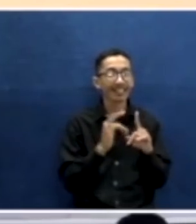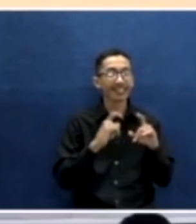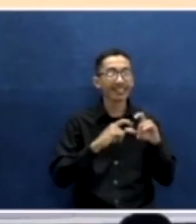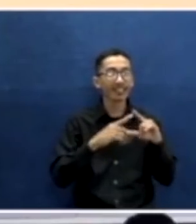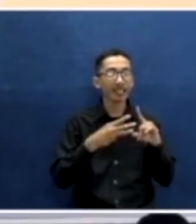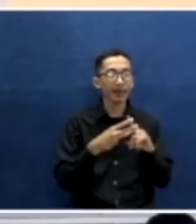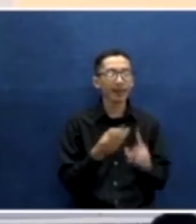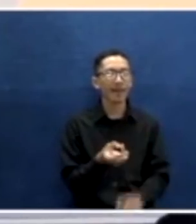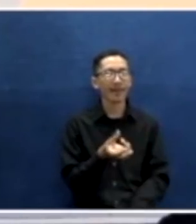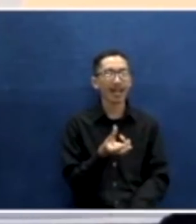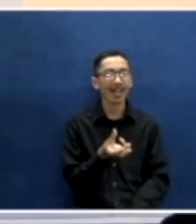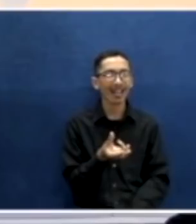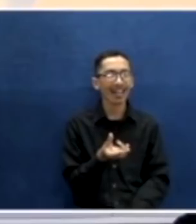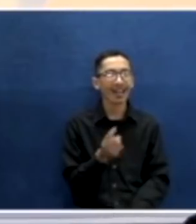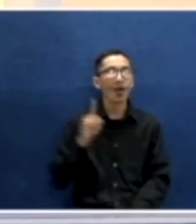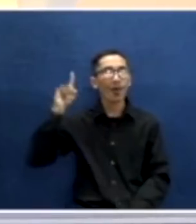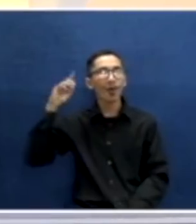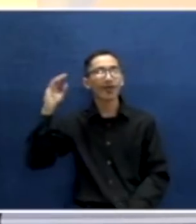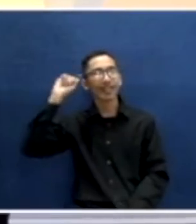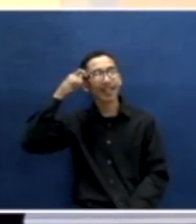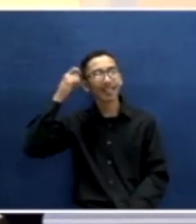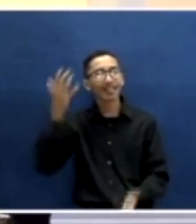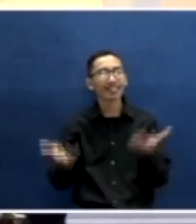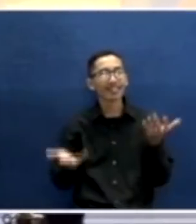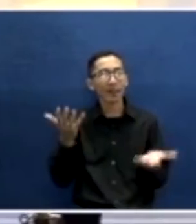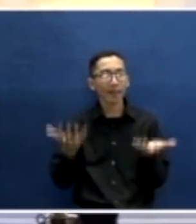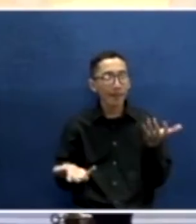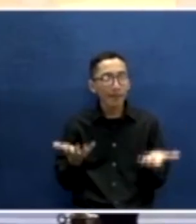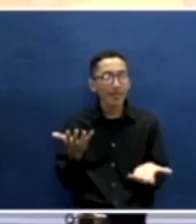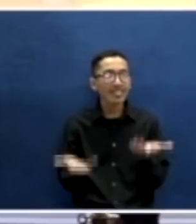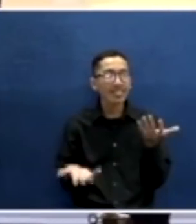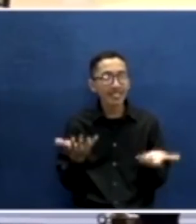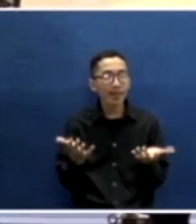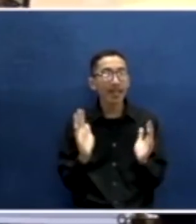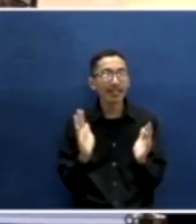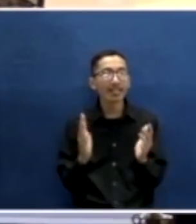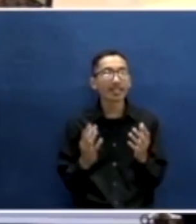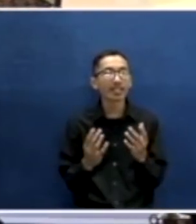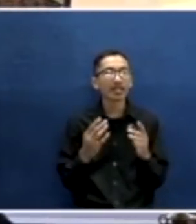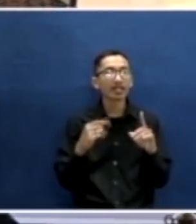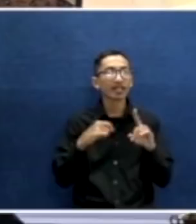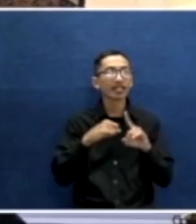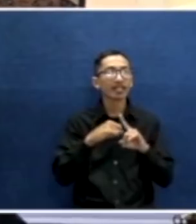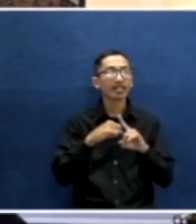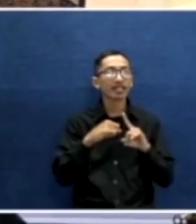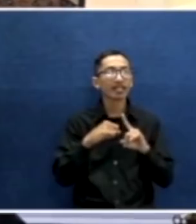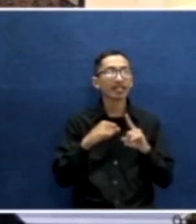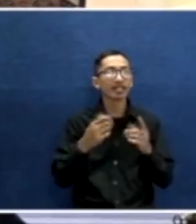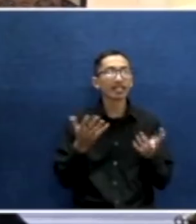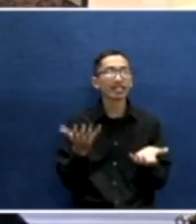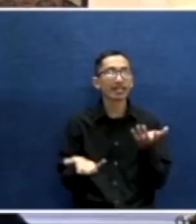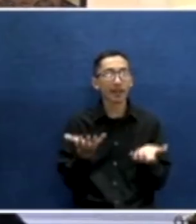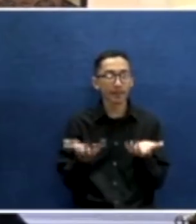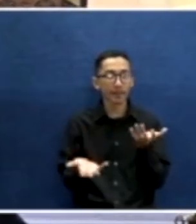karena salah satu indikator kemudahan kita di dalam urusan hisab kelak pada waktu hari kiamat itu apa Apabila harta kita itu betul-betul